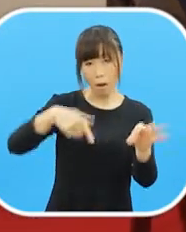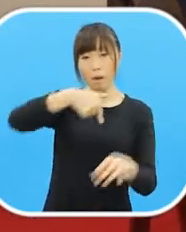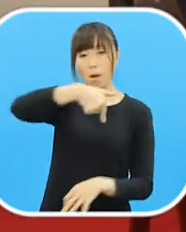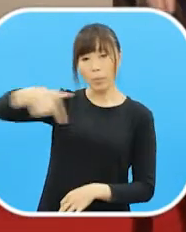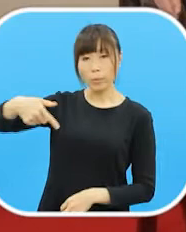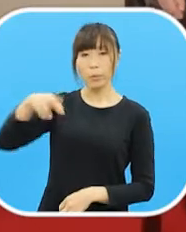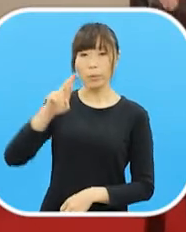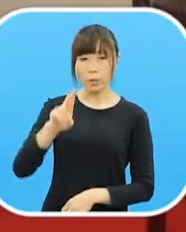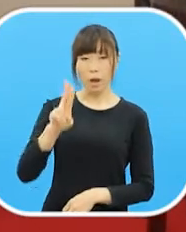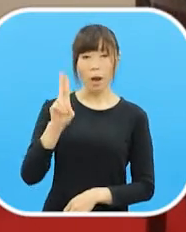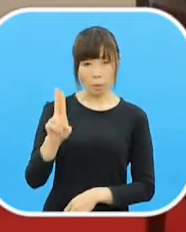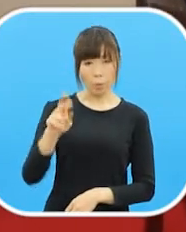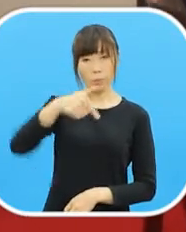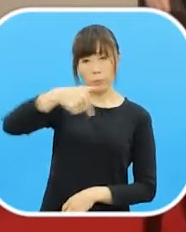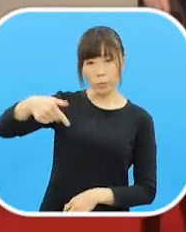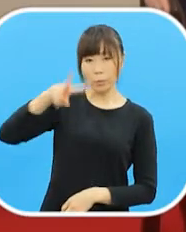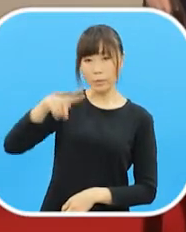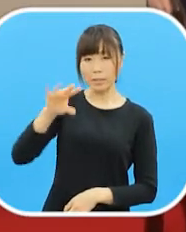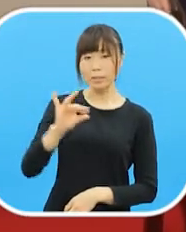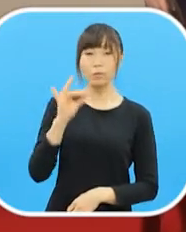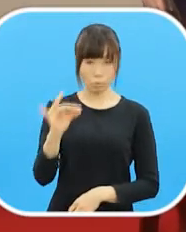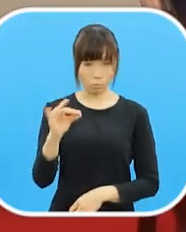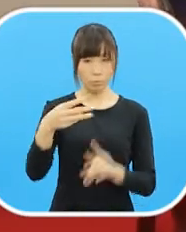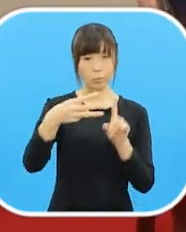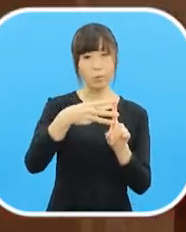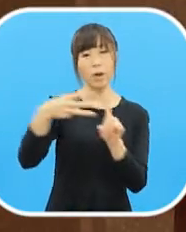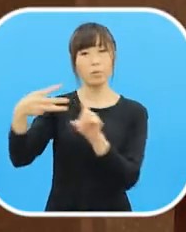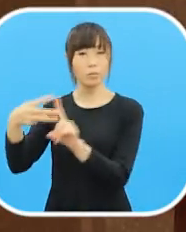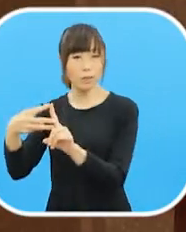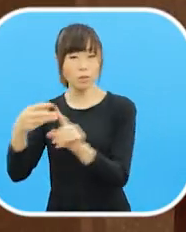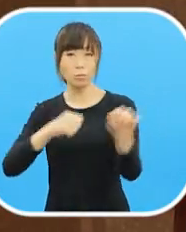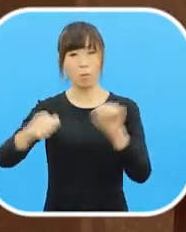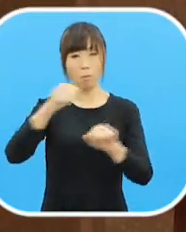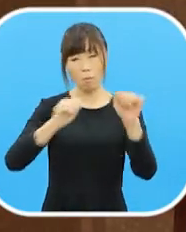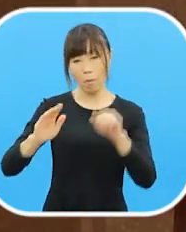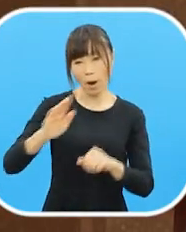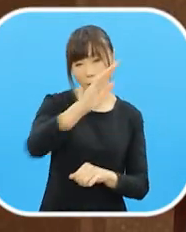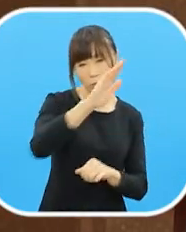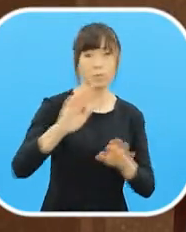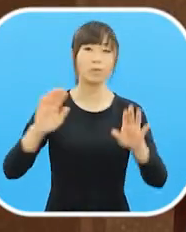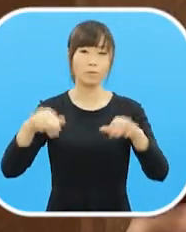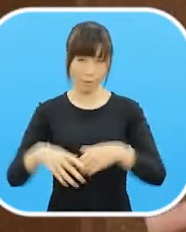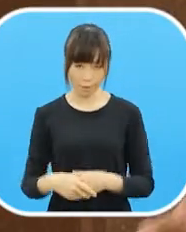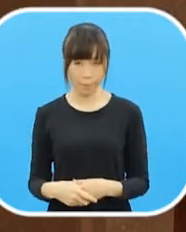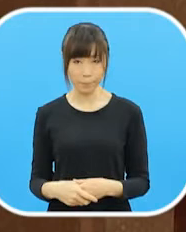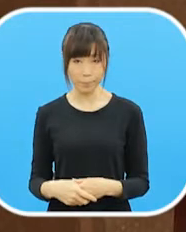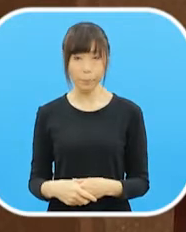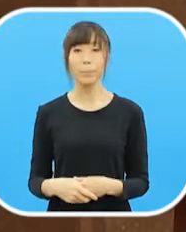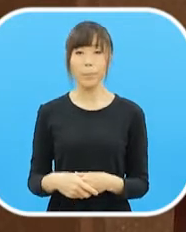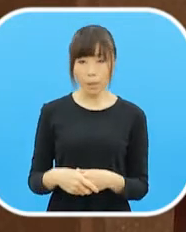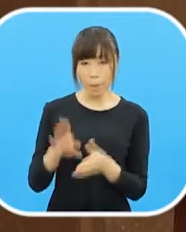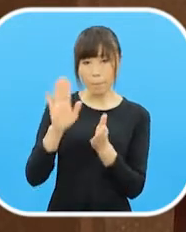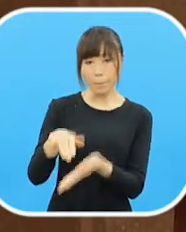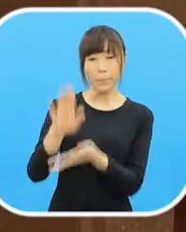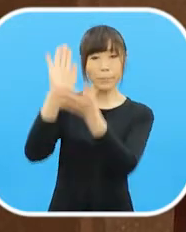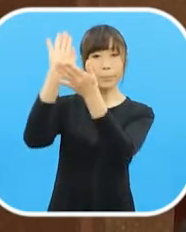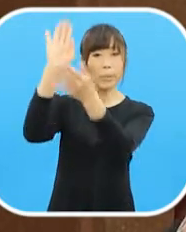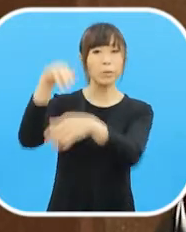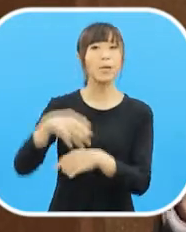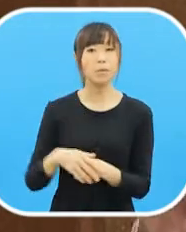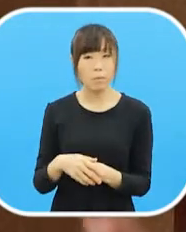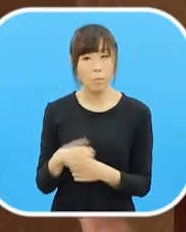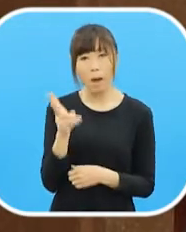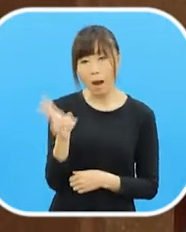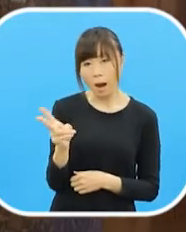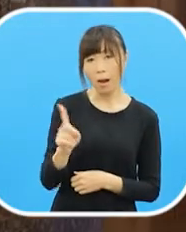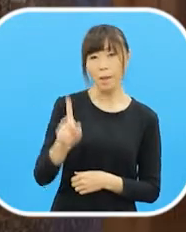ね、まあ活躍しましたし、まあ、BJ リーグのハピネス、はい、あれが B リーグ